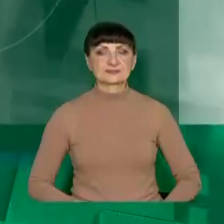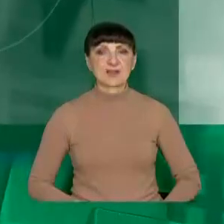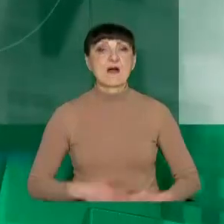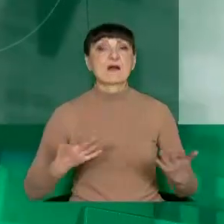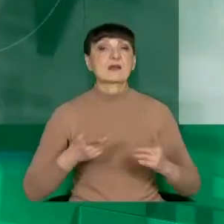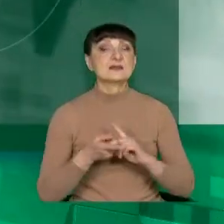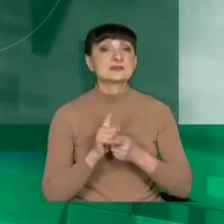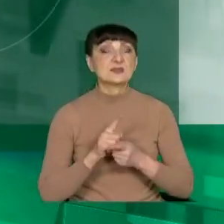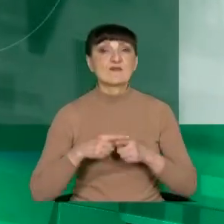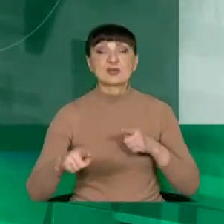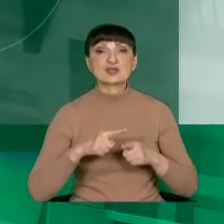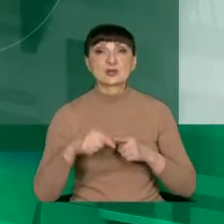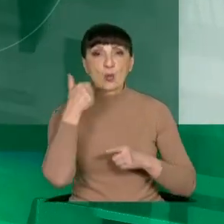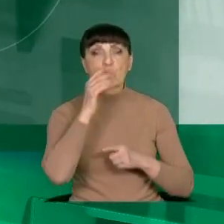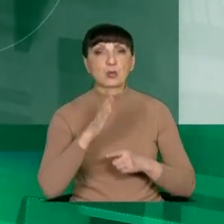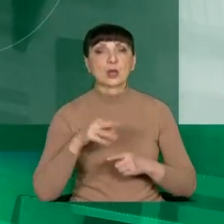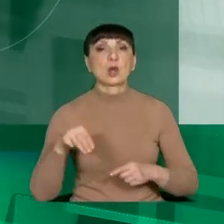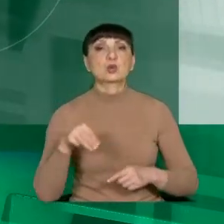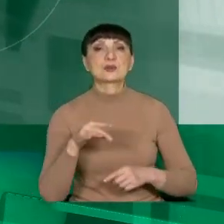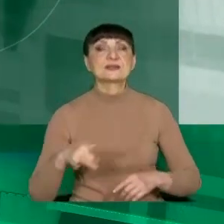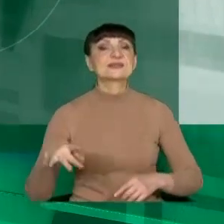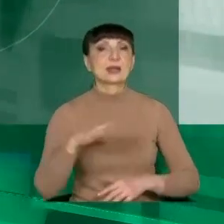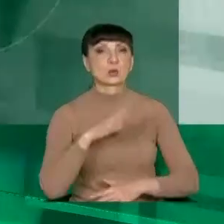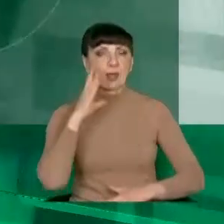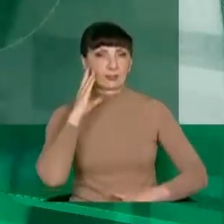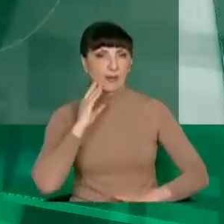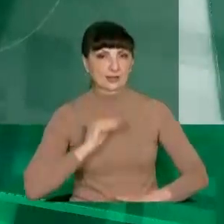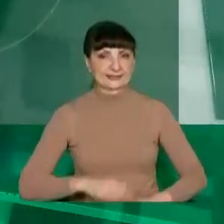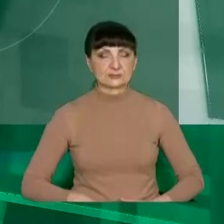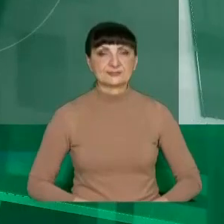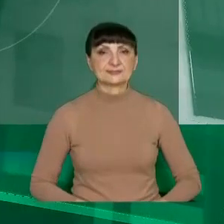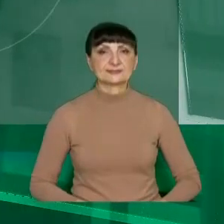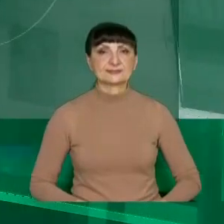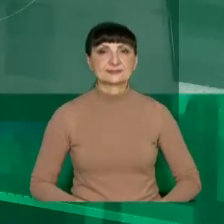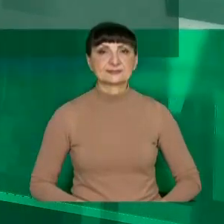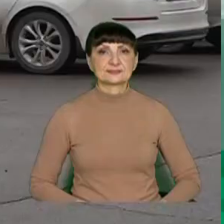Какие изменения в ближайшие годы ждут Турксибский район Алматы?